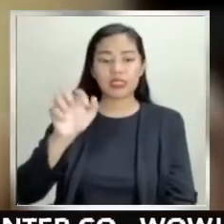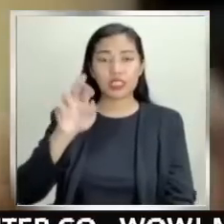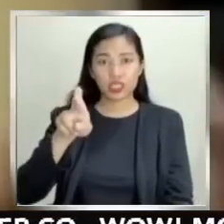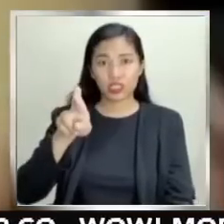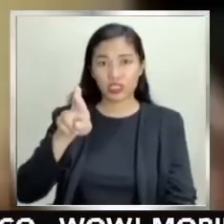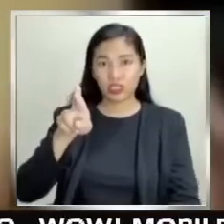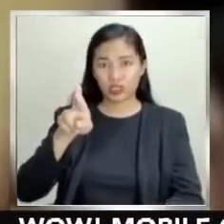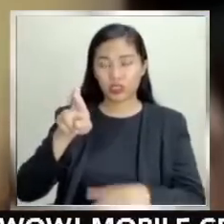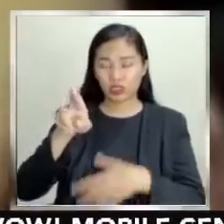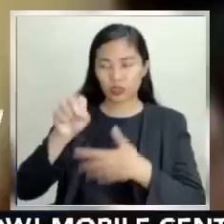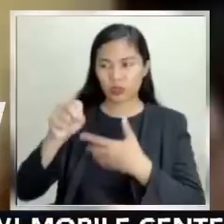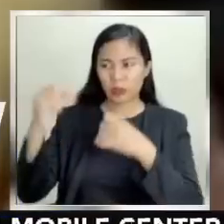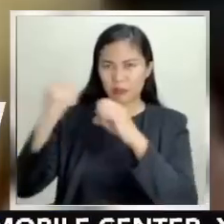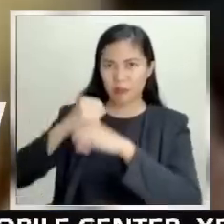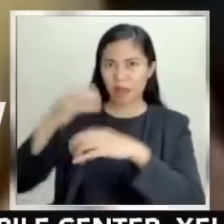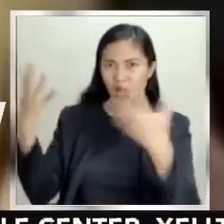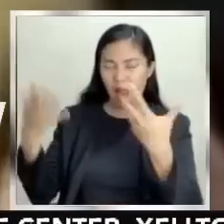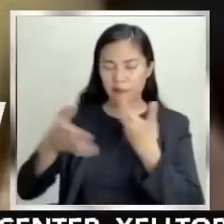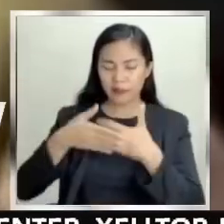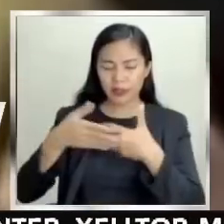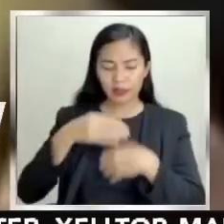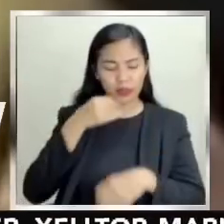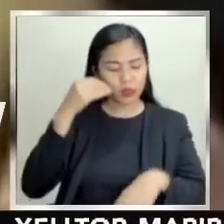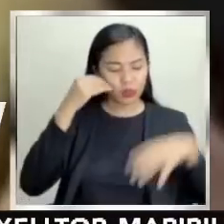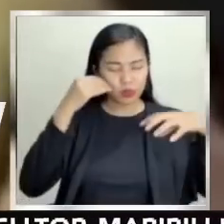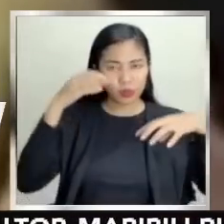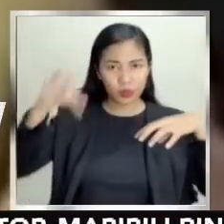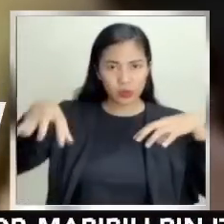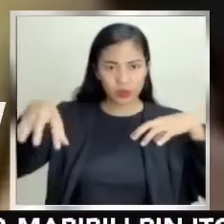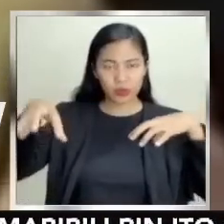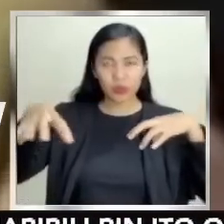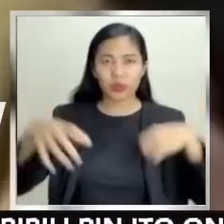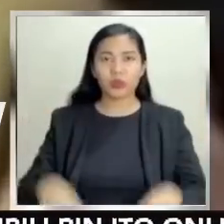Yung building nga galing dito na natinatama na nasusunod.